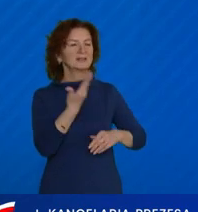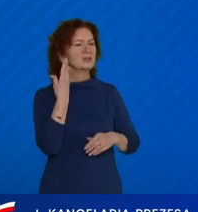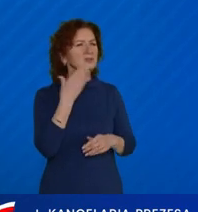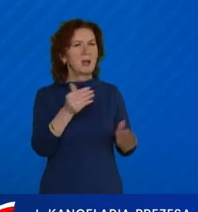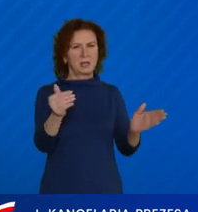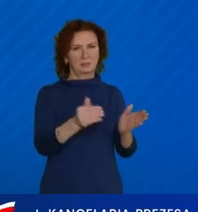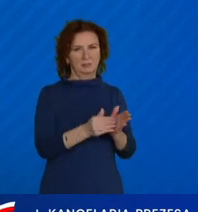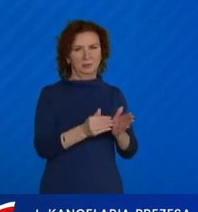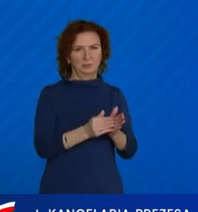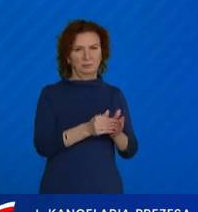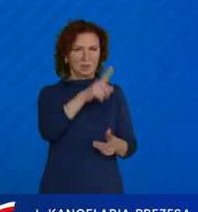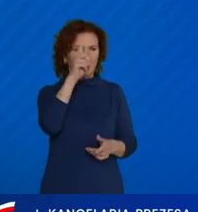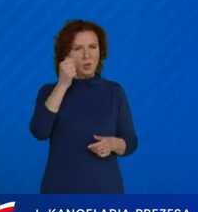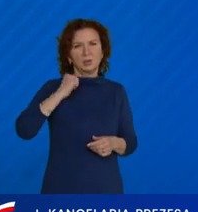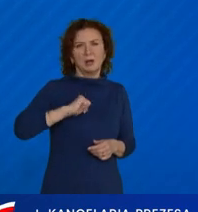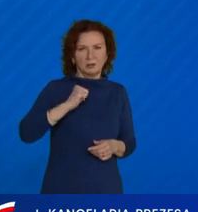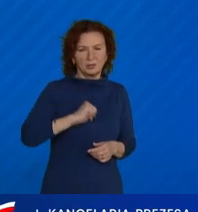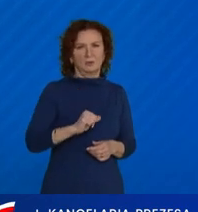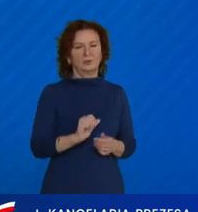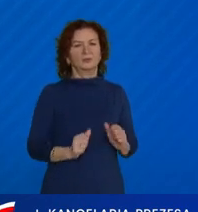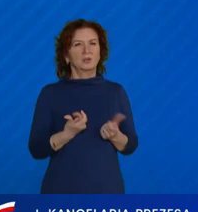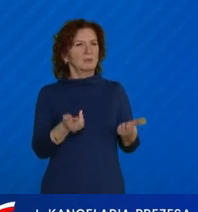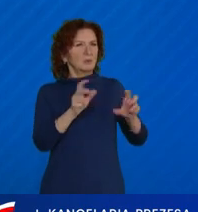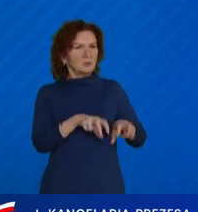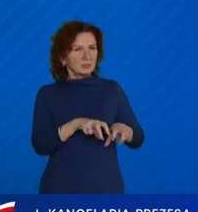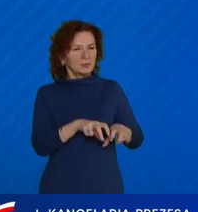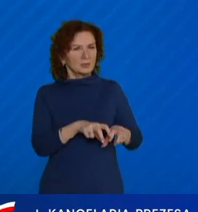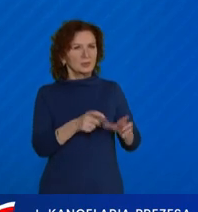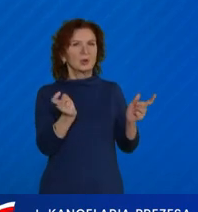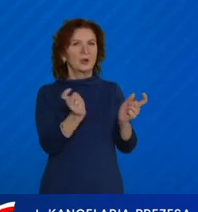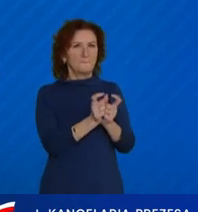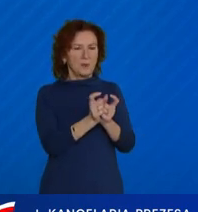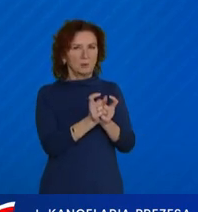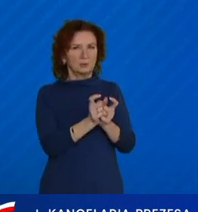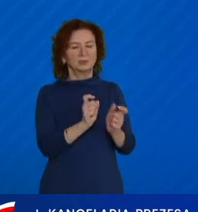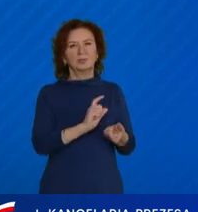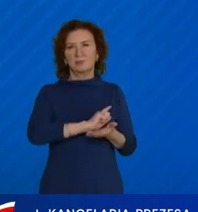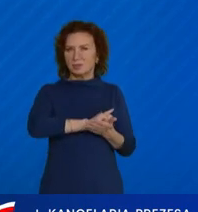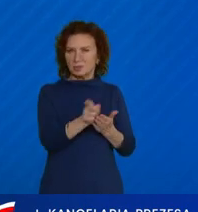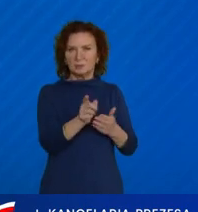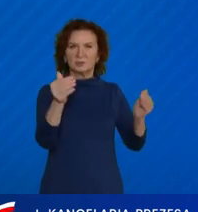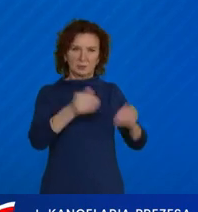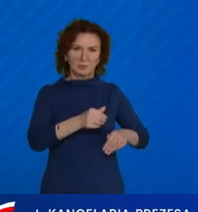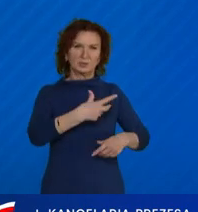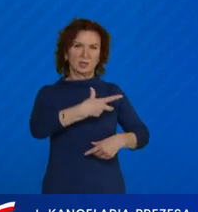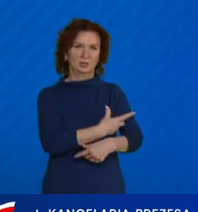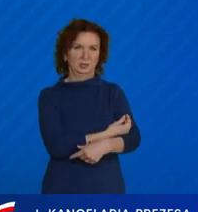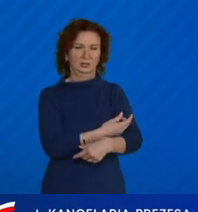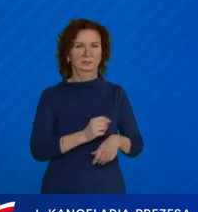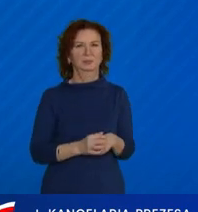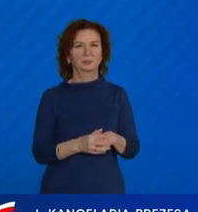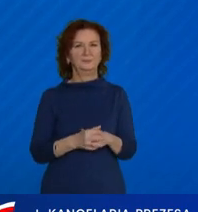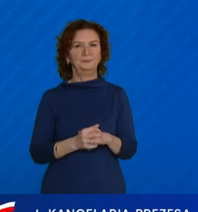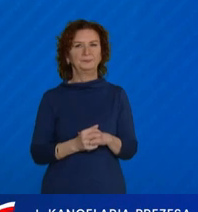mieszkańcy oczekują tego, żeby powstał punkt, który pozwoli na poważne przyspieszenie i po prostu o